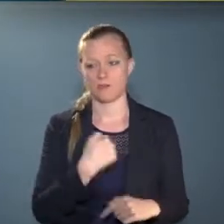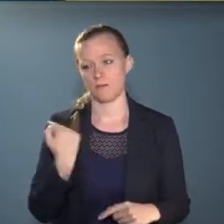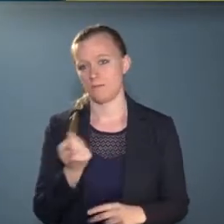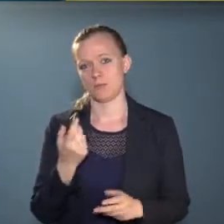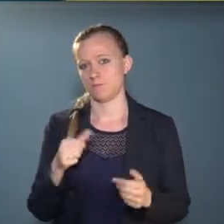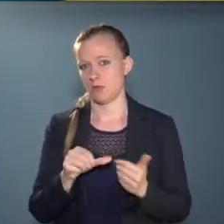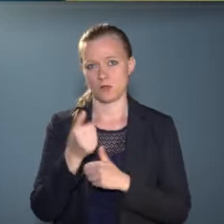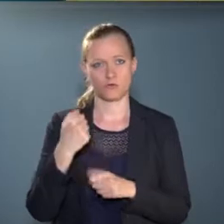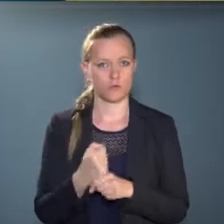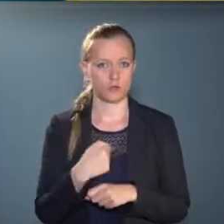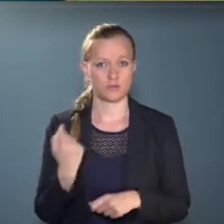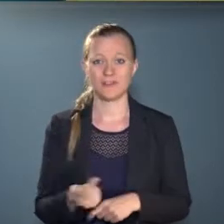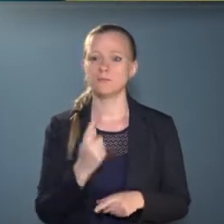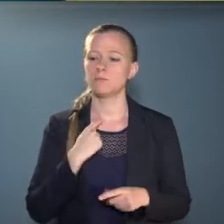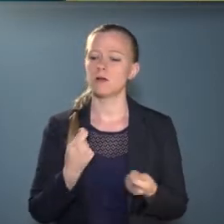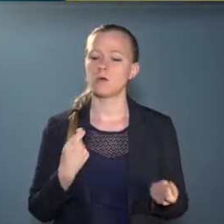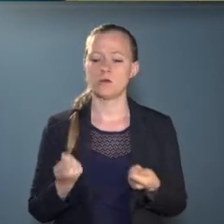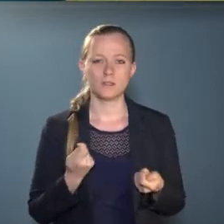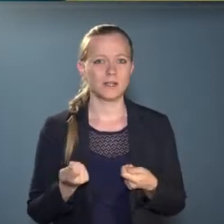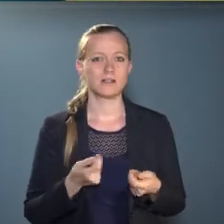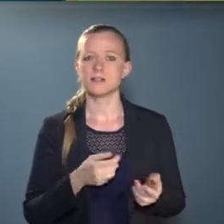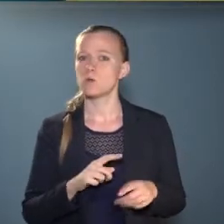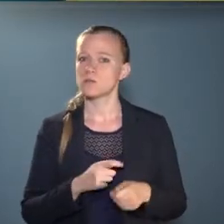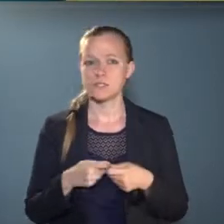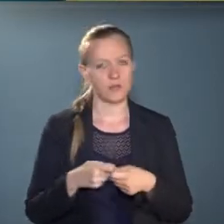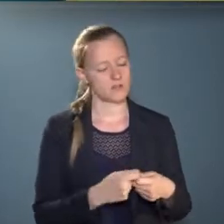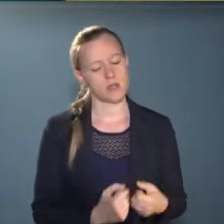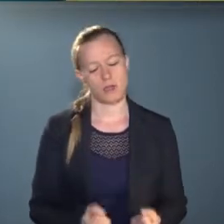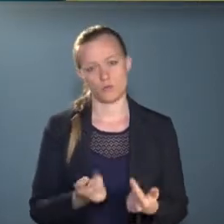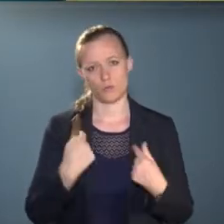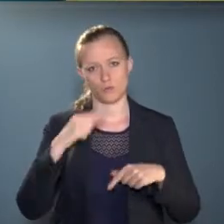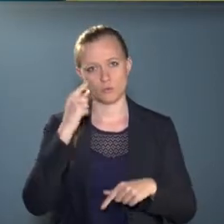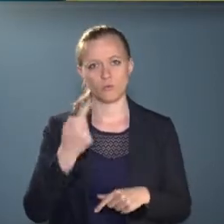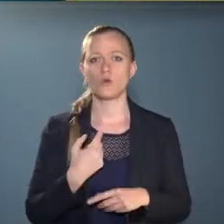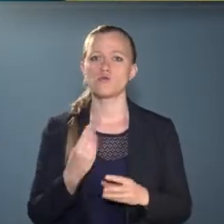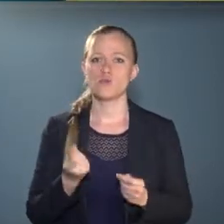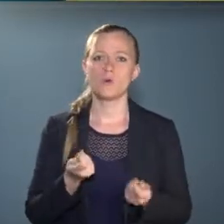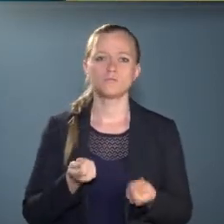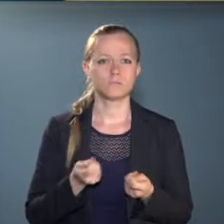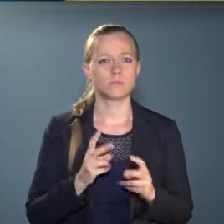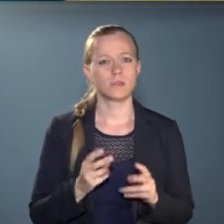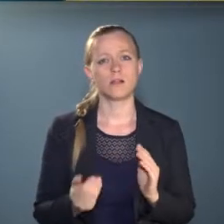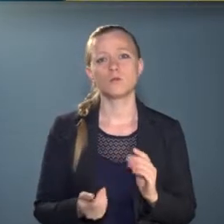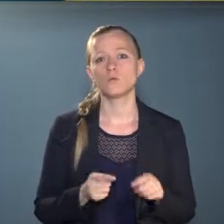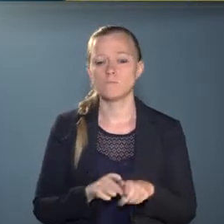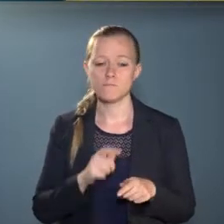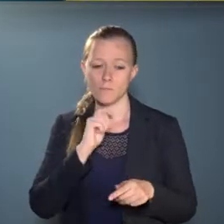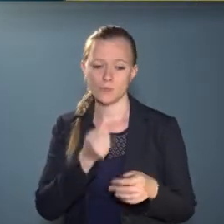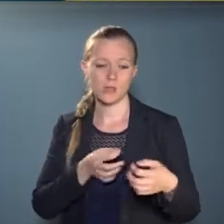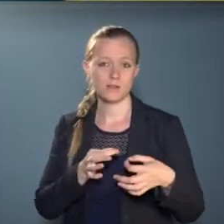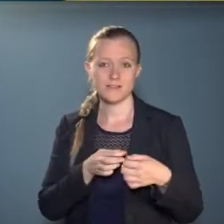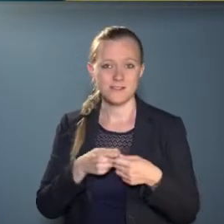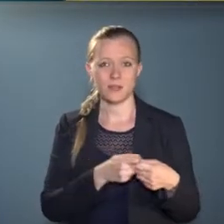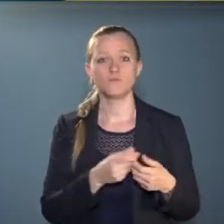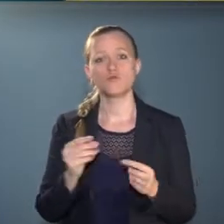De maga a koordináció, a szervezés azért az erős oldalunk, hisz nagyon-nagyon sokat kell műveletekben koordinálni, úgy magyar szervekkel, mint különben nagyon